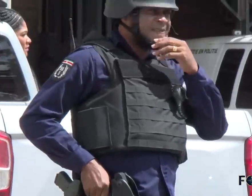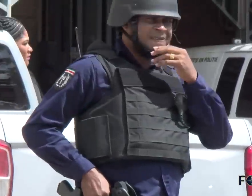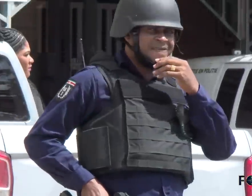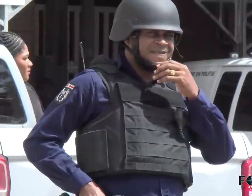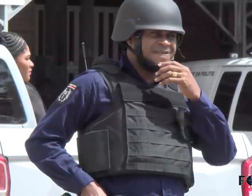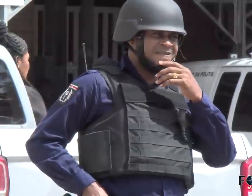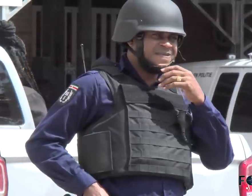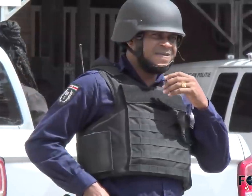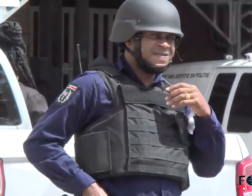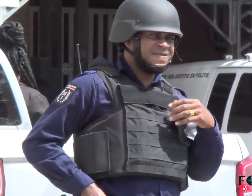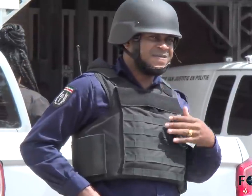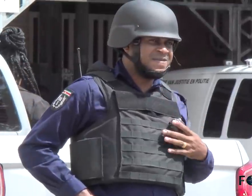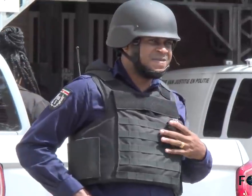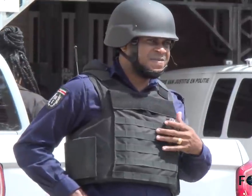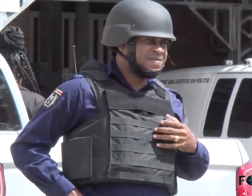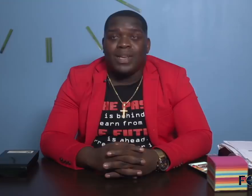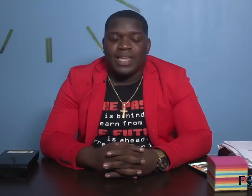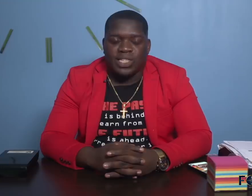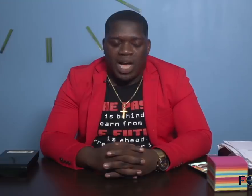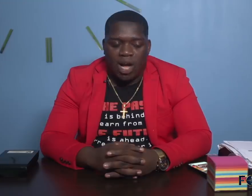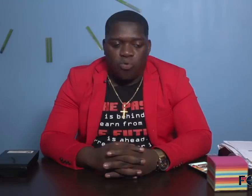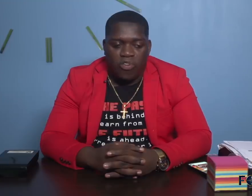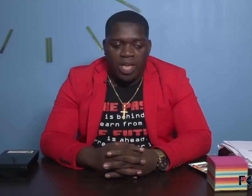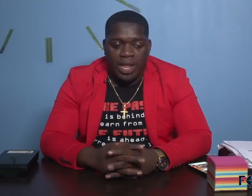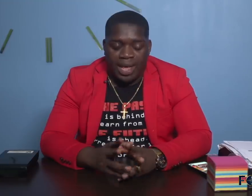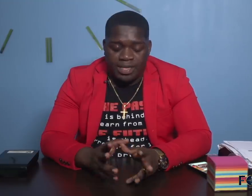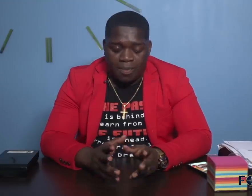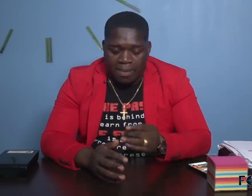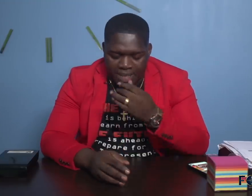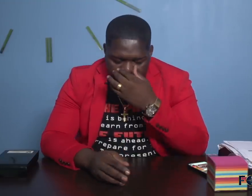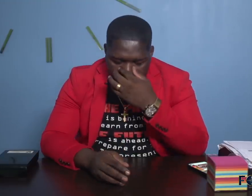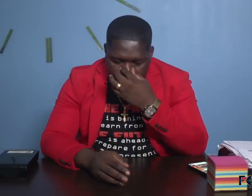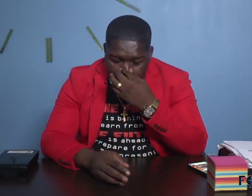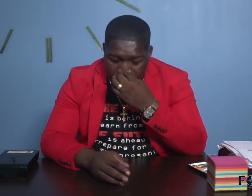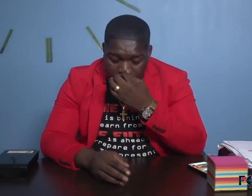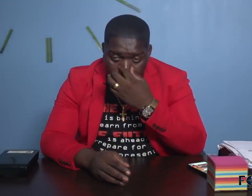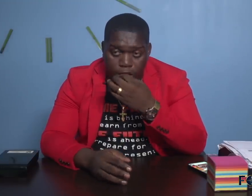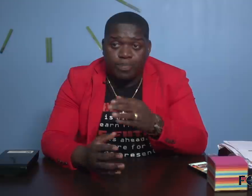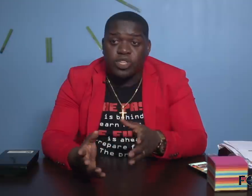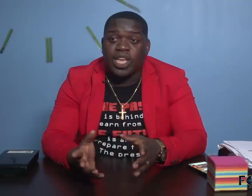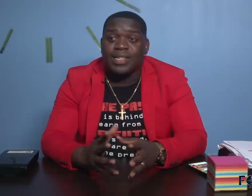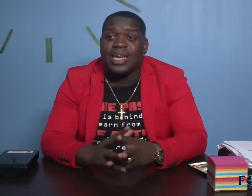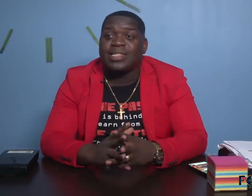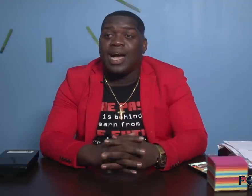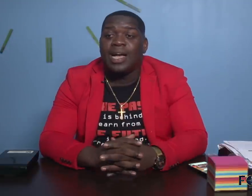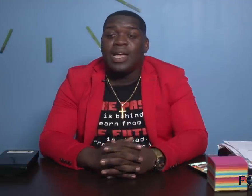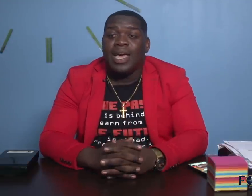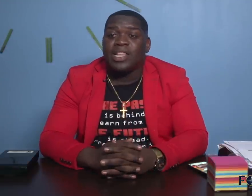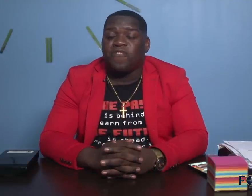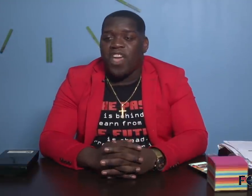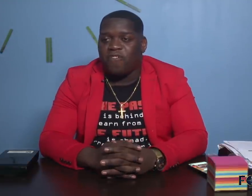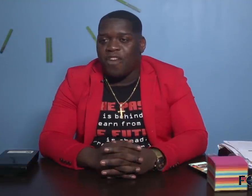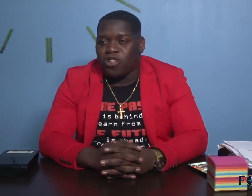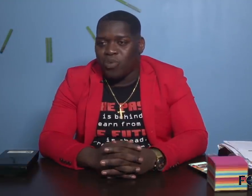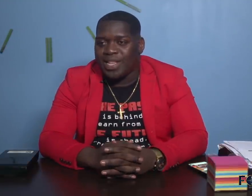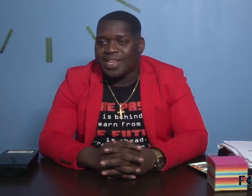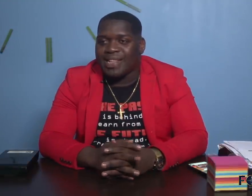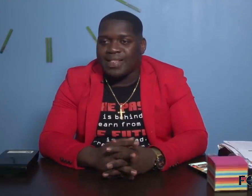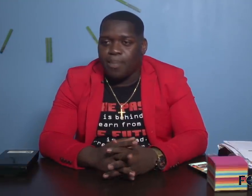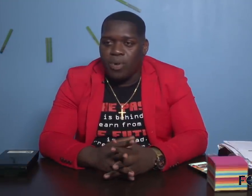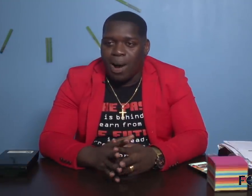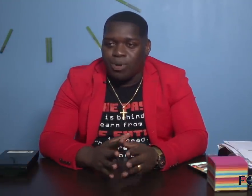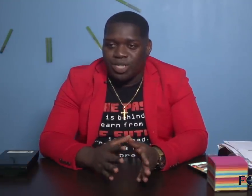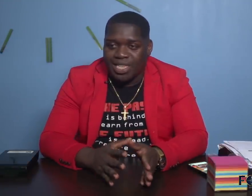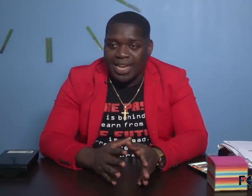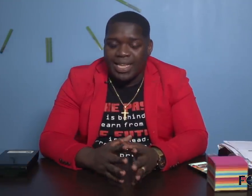wat je sabi a ofei gidens maar ik is a ofei garantie promise tag de bokisi 100% dat na het 525